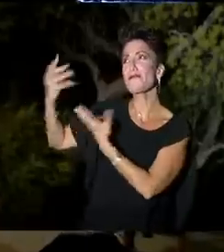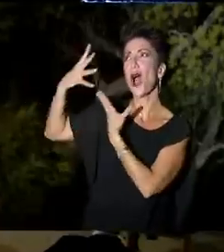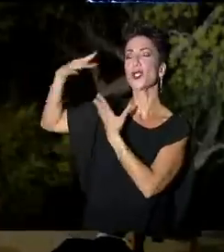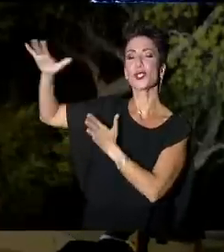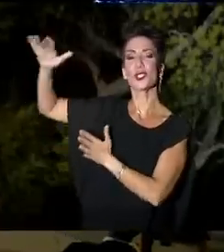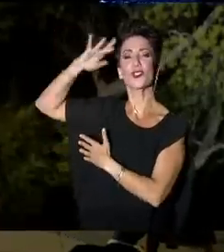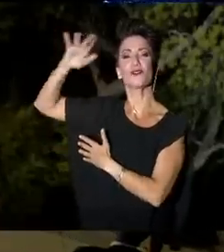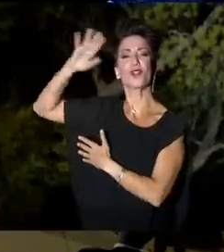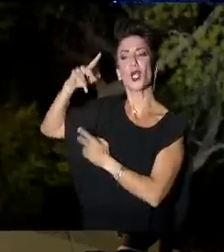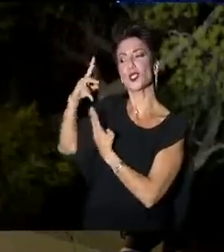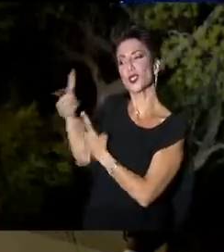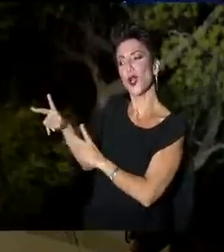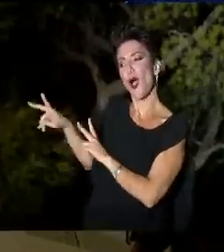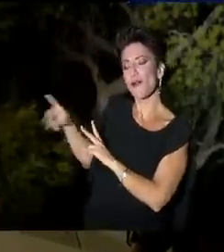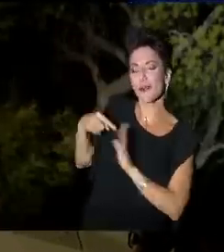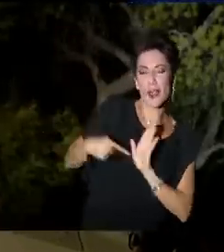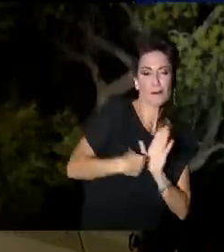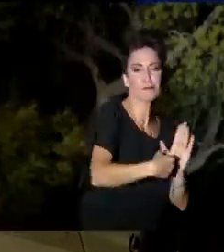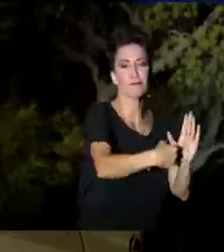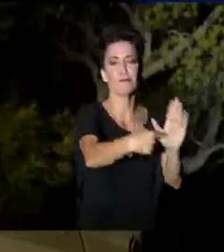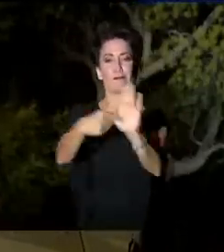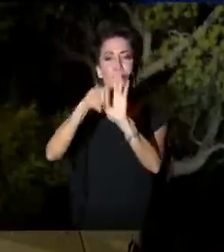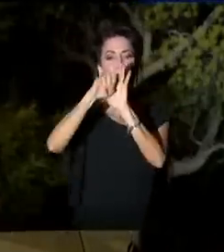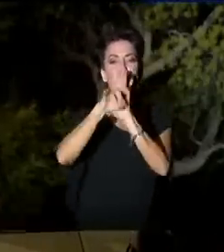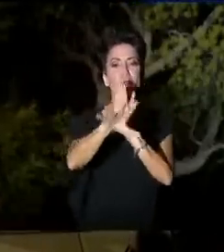τις φωτεινές δυνάμεις της ελληνικής κοινωνίας.